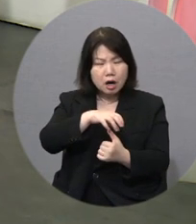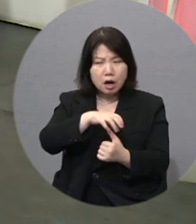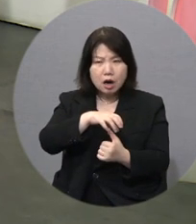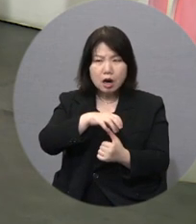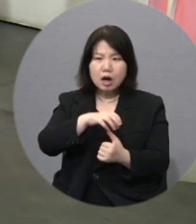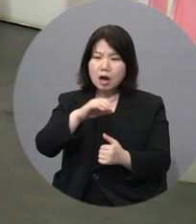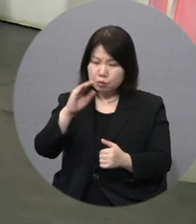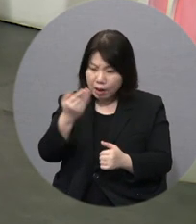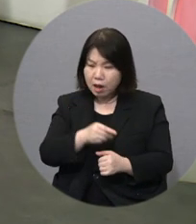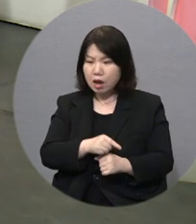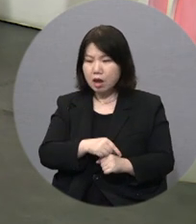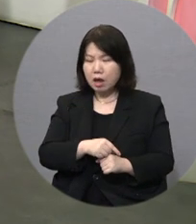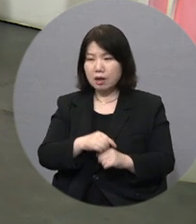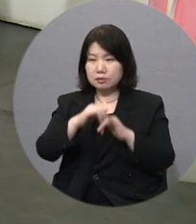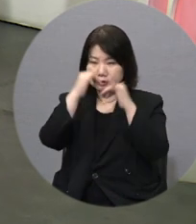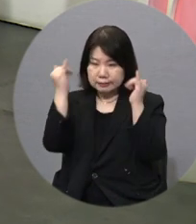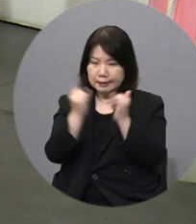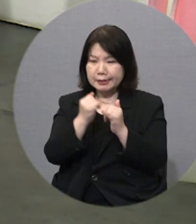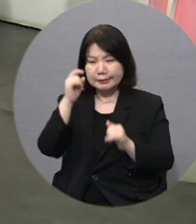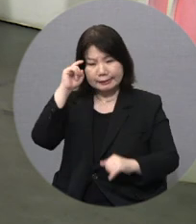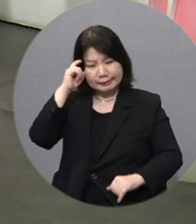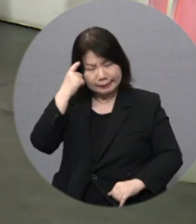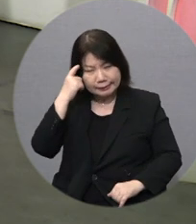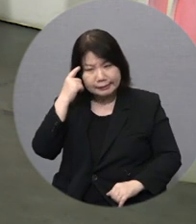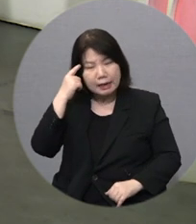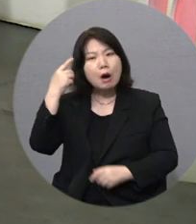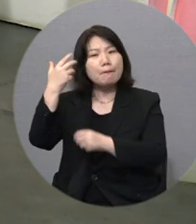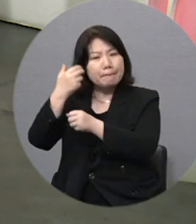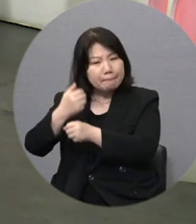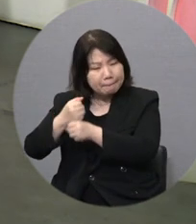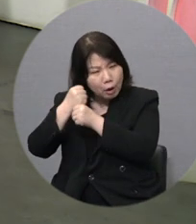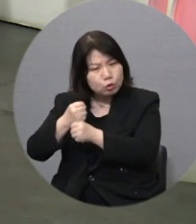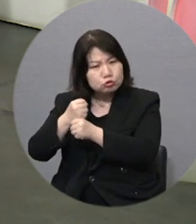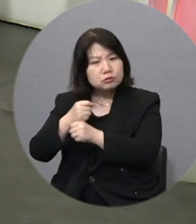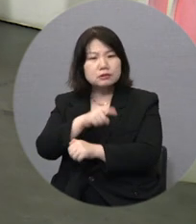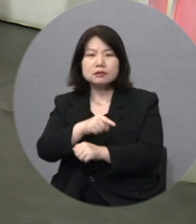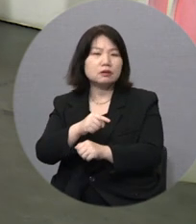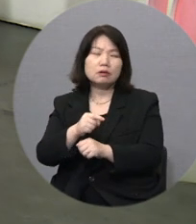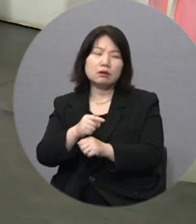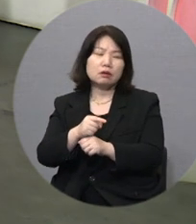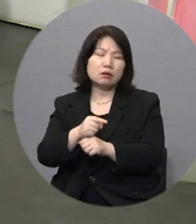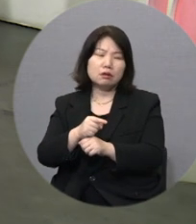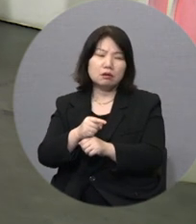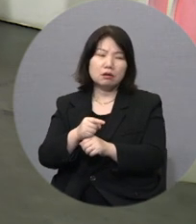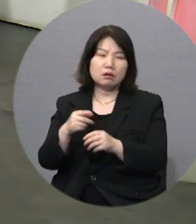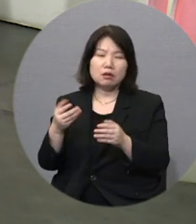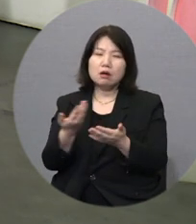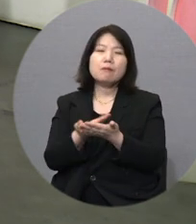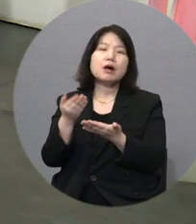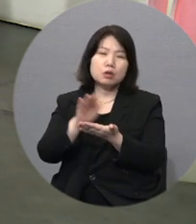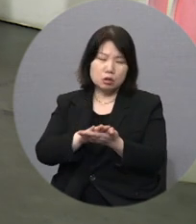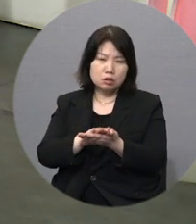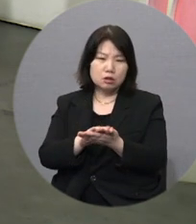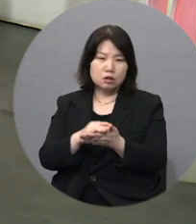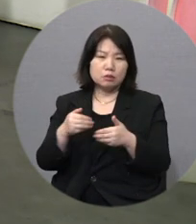된다라고 하는 사회적 담론을 일단은 어 시켜야 되는게 중요하고요 어